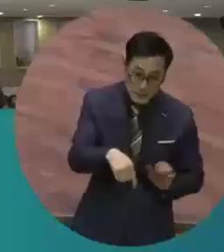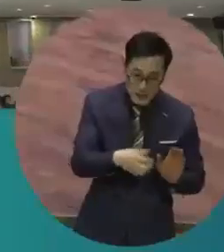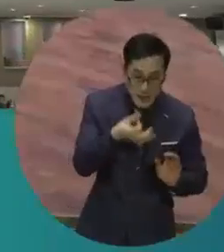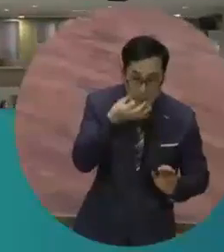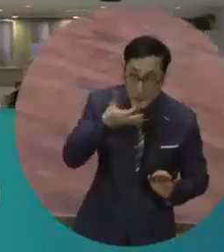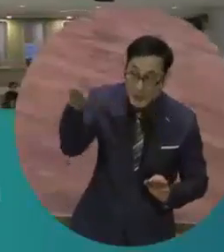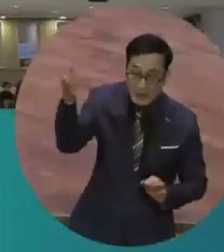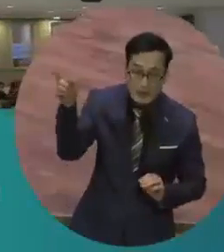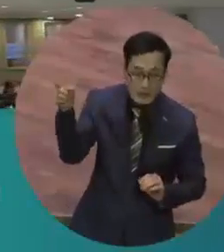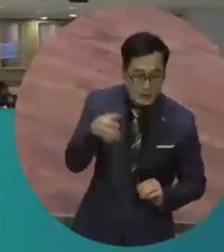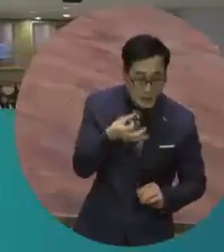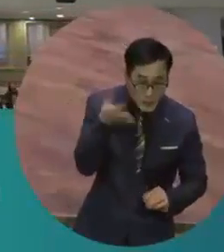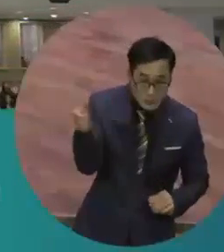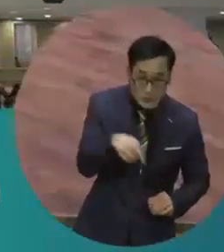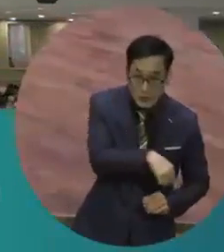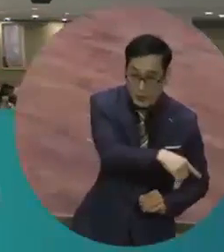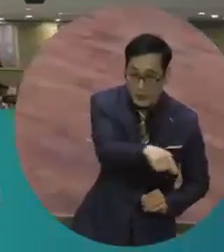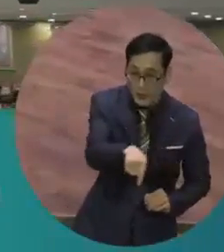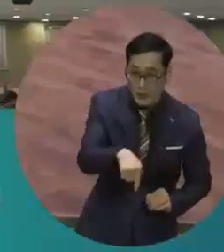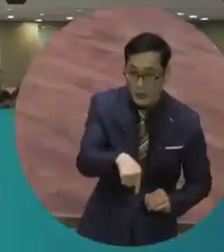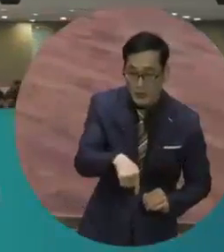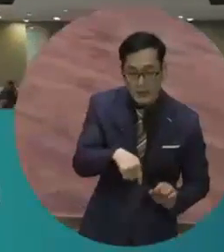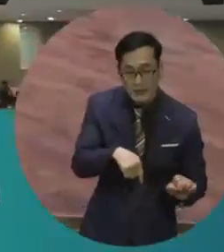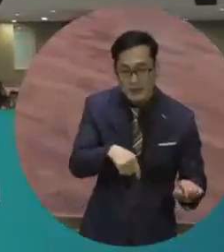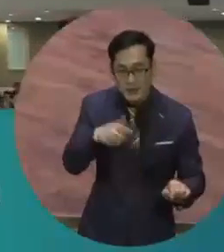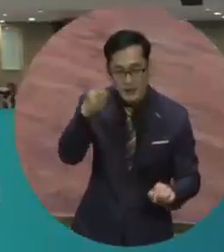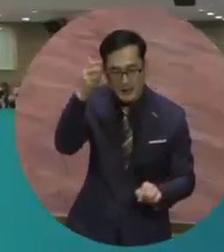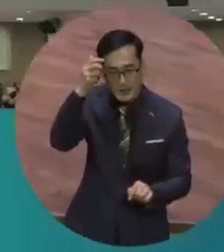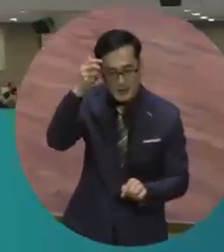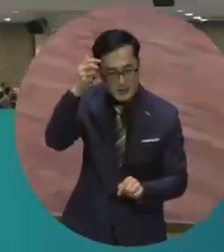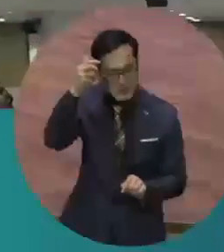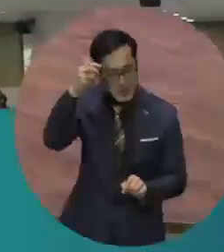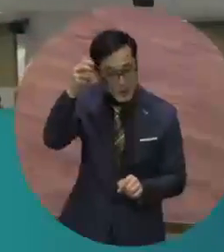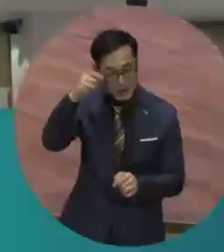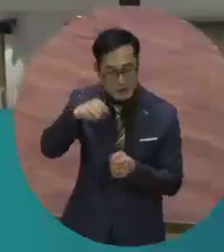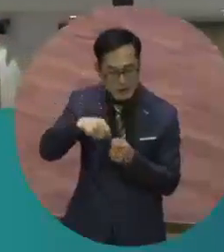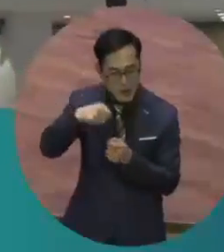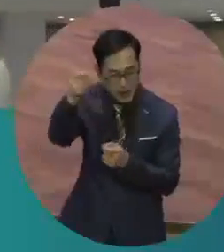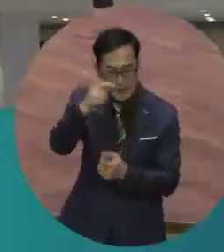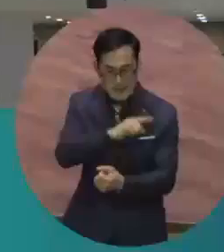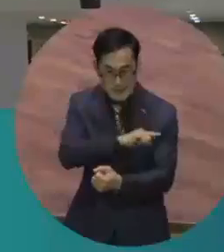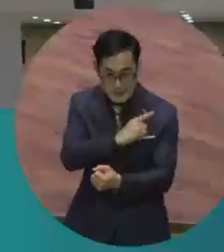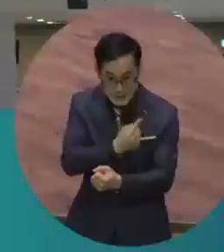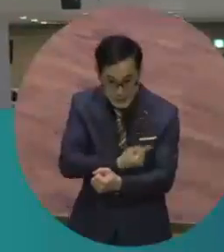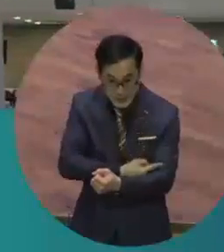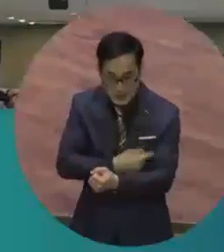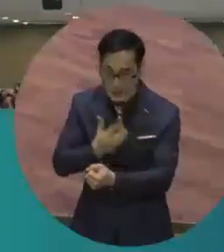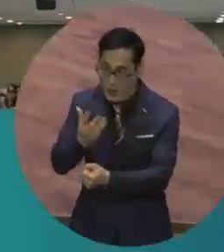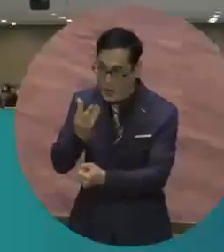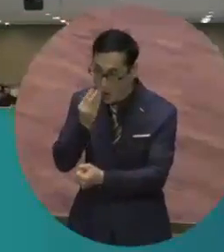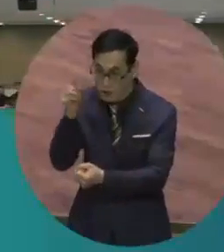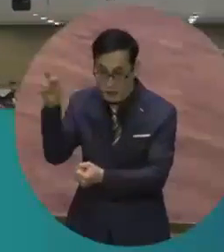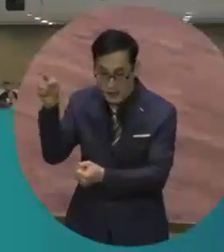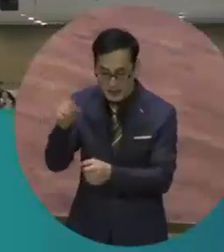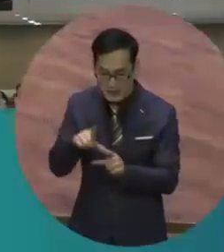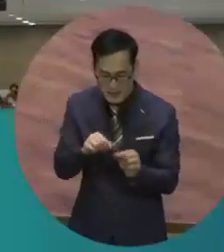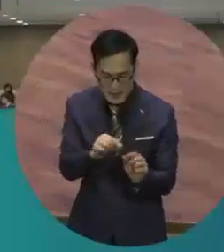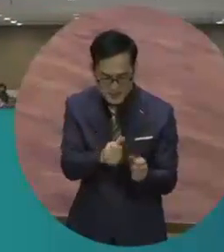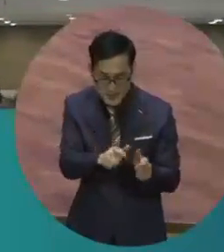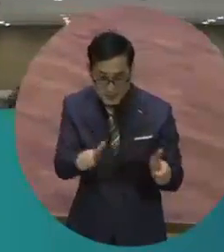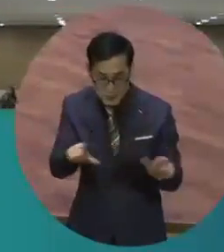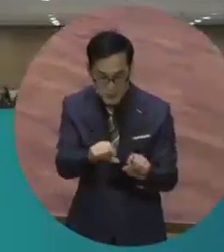보이지 아니하는 것들 곧 그의 영원하신 능력과 신성이 그의 만드신 만물에 분명히